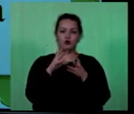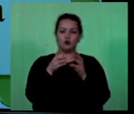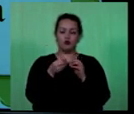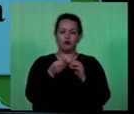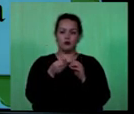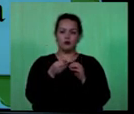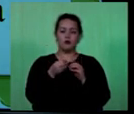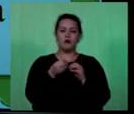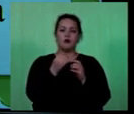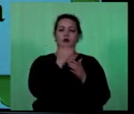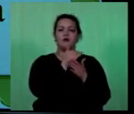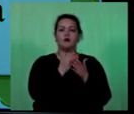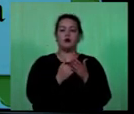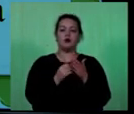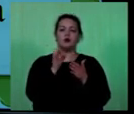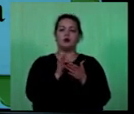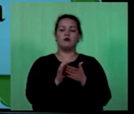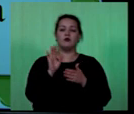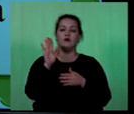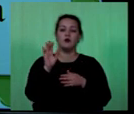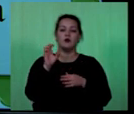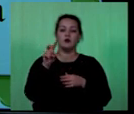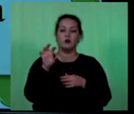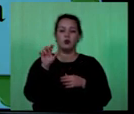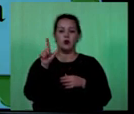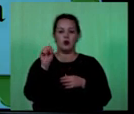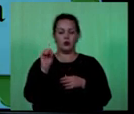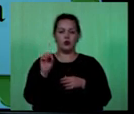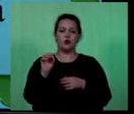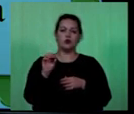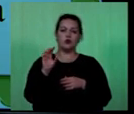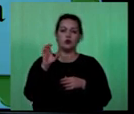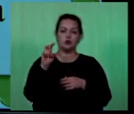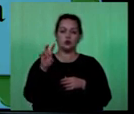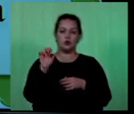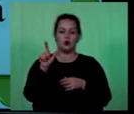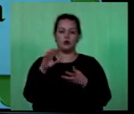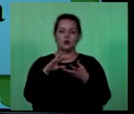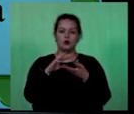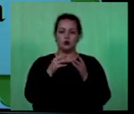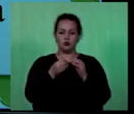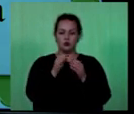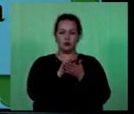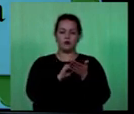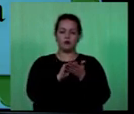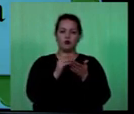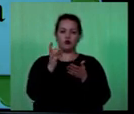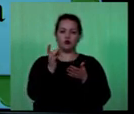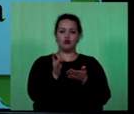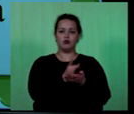вариант ответа в слагаемое слагаемое сумма повторяю еще раз